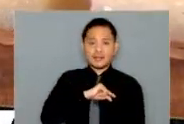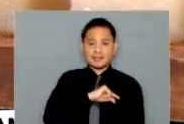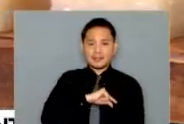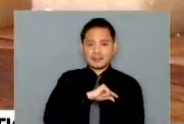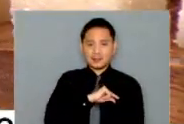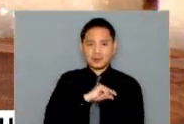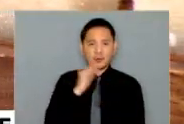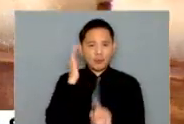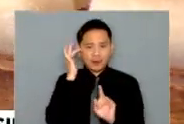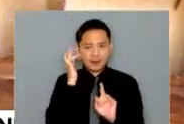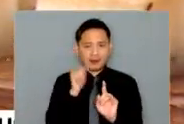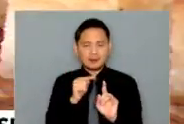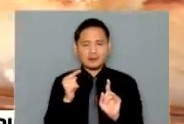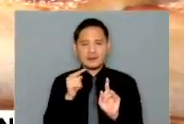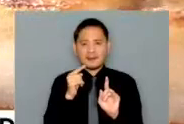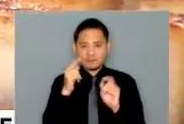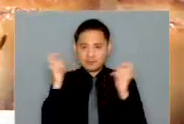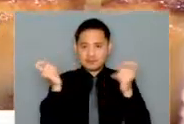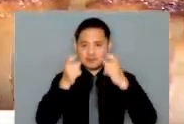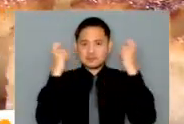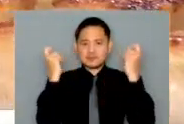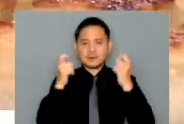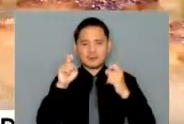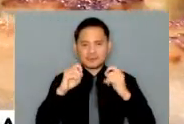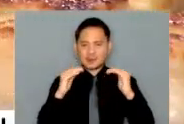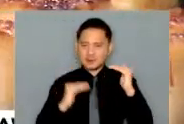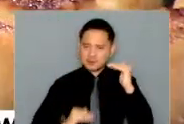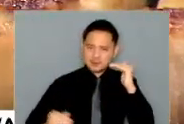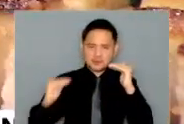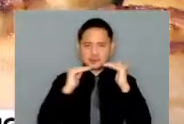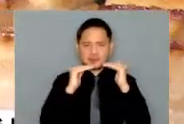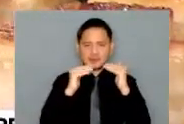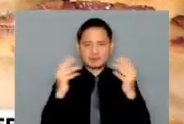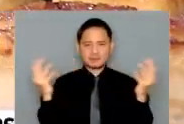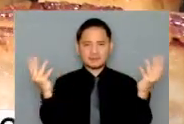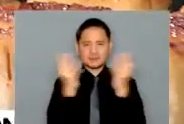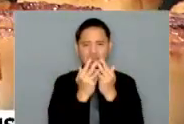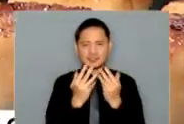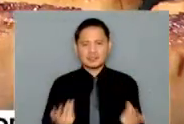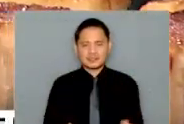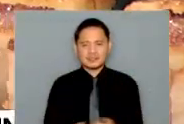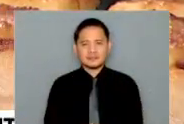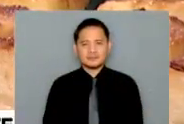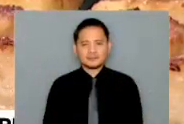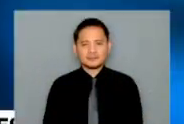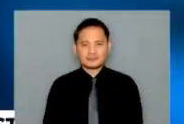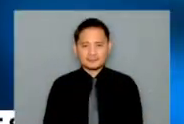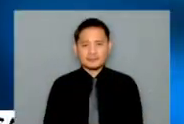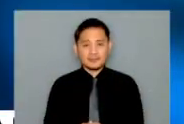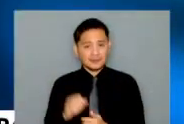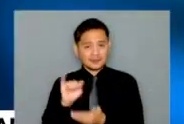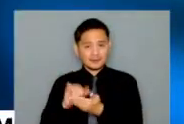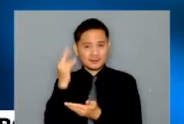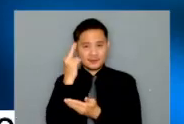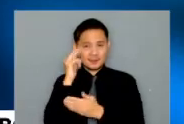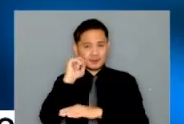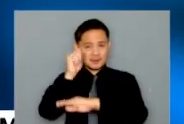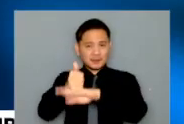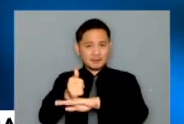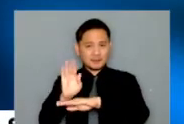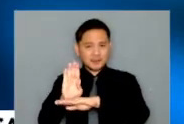masasayang celebration ng pamilya Pilipino. Kagaya, di ba? So, hindi lang po basta nagnegosyo lang kami. Gusto namin, pag tinikman po yung client